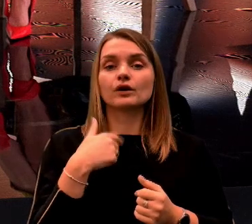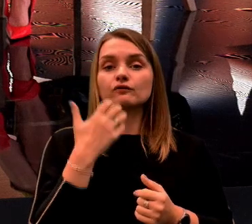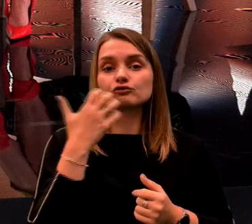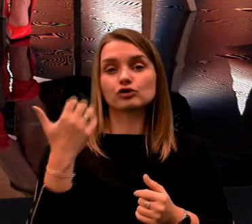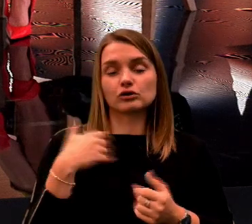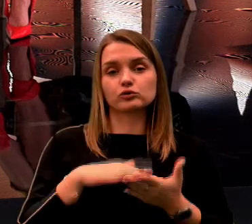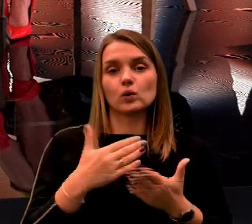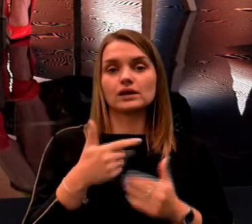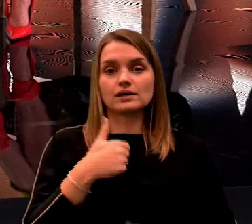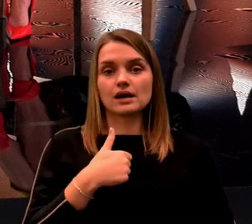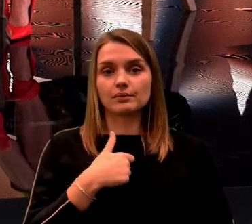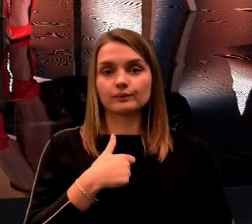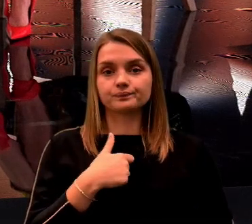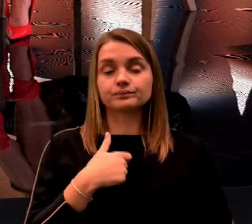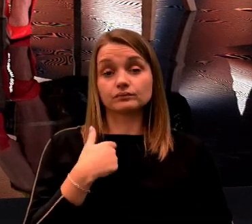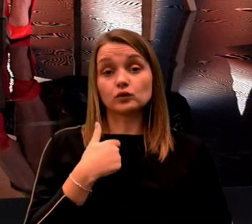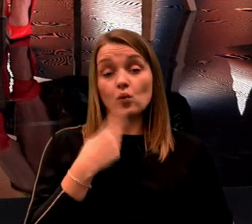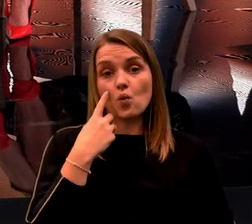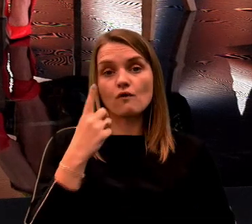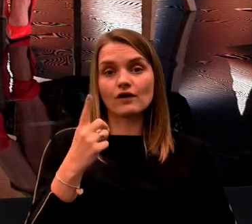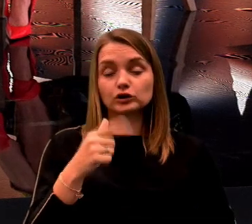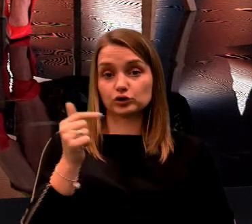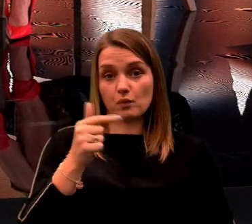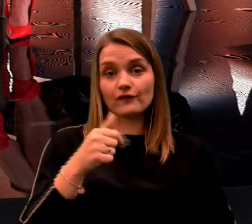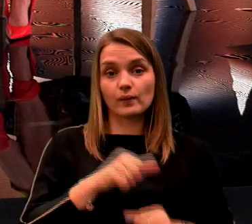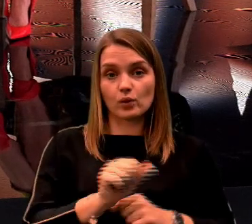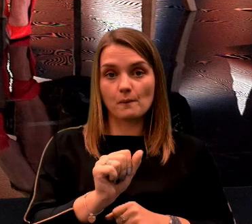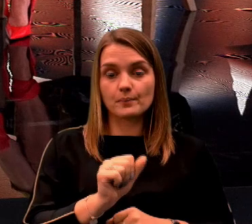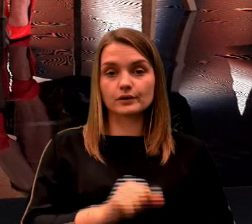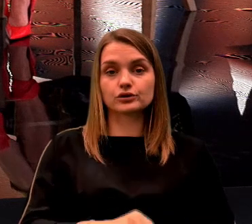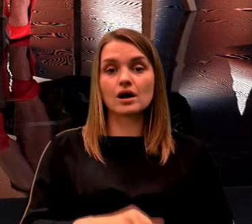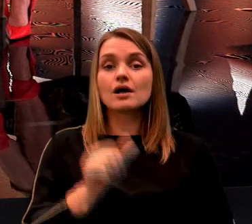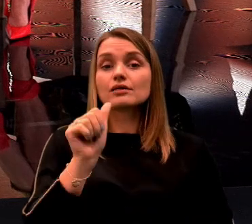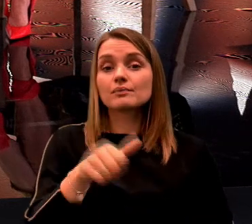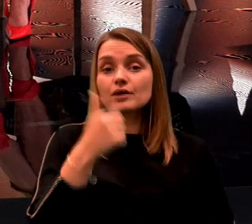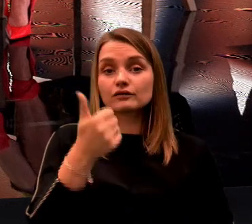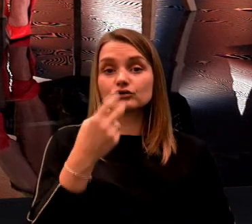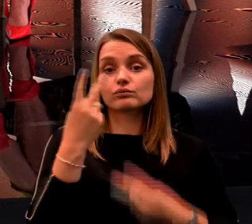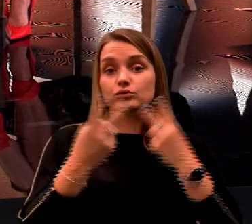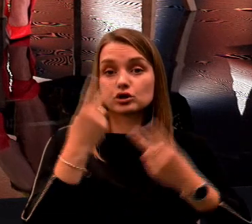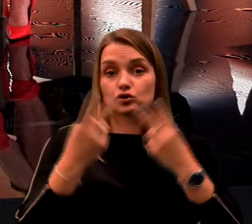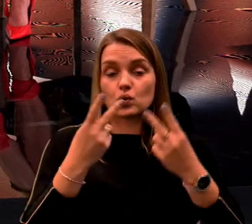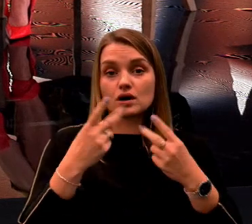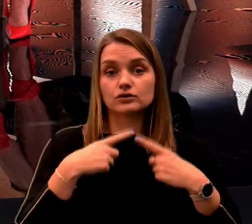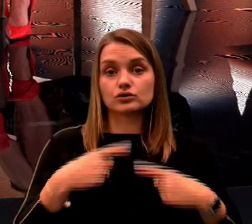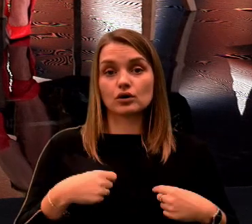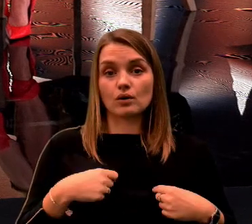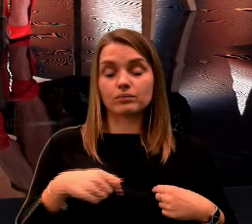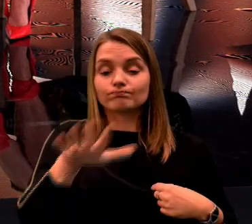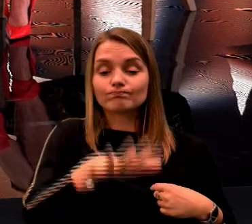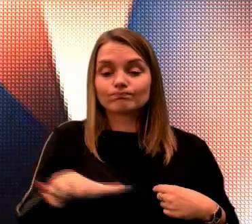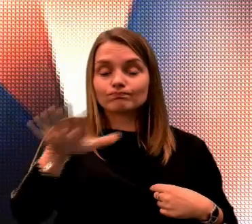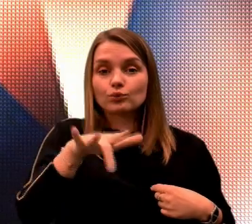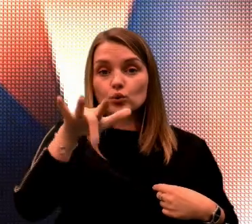bym uważam, że powinno być, to powinno najpierw się szukać osoby z